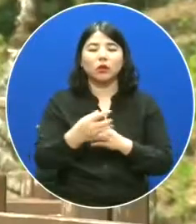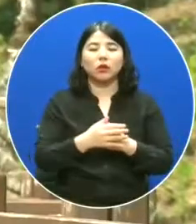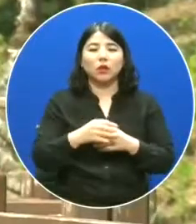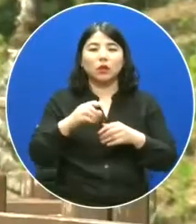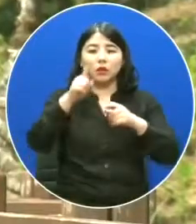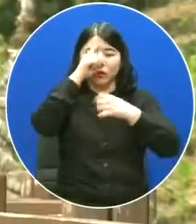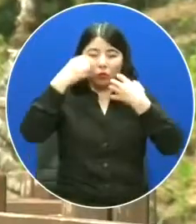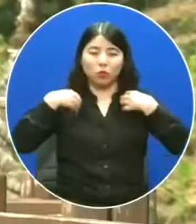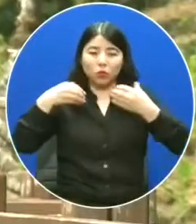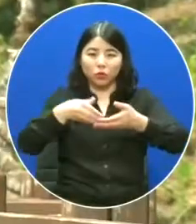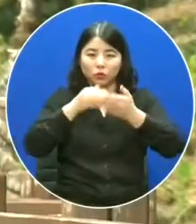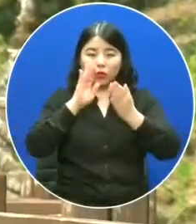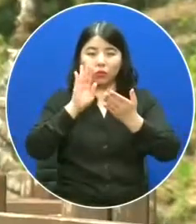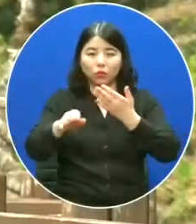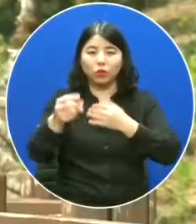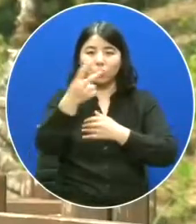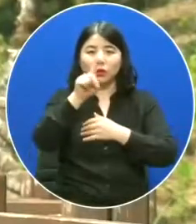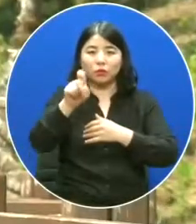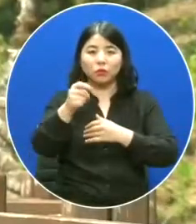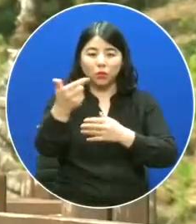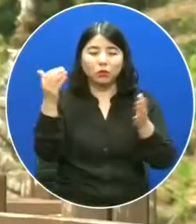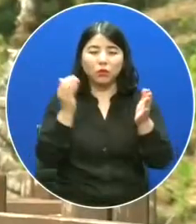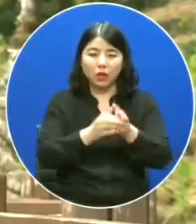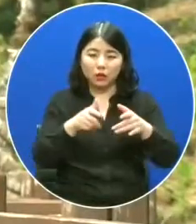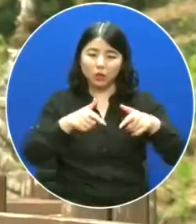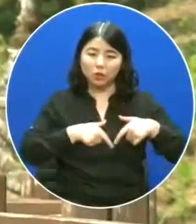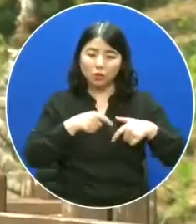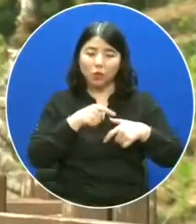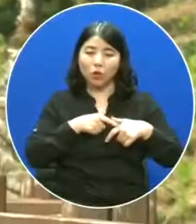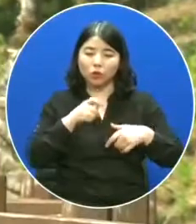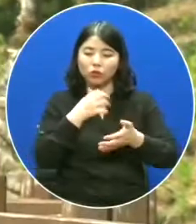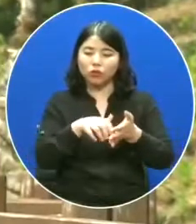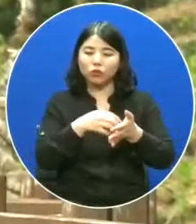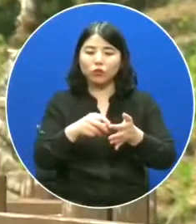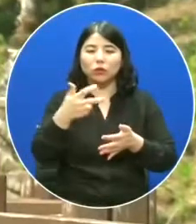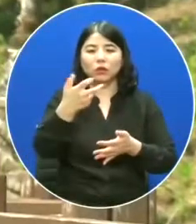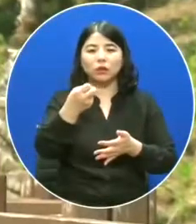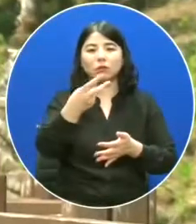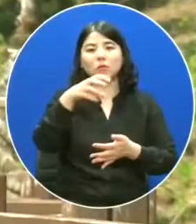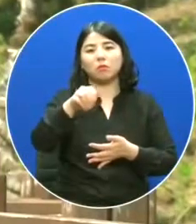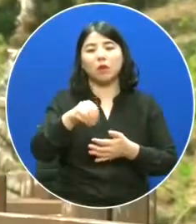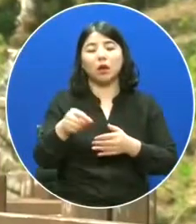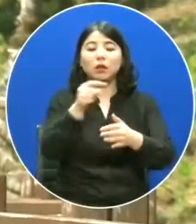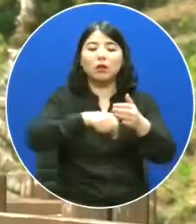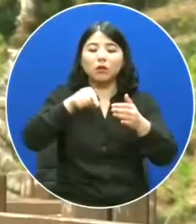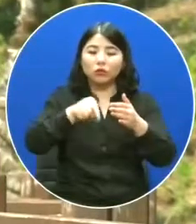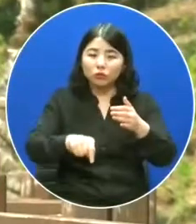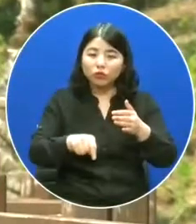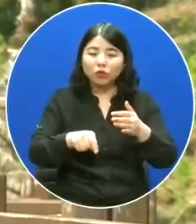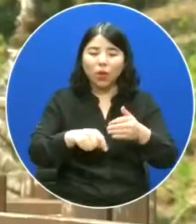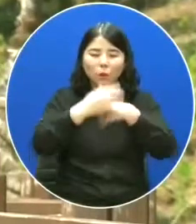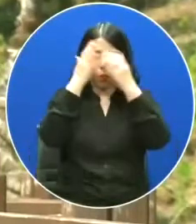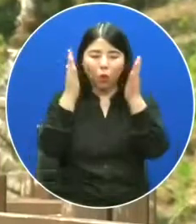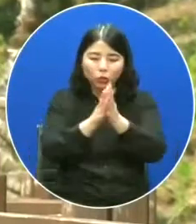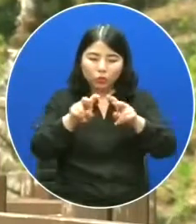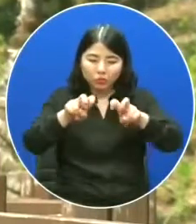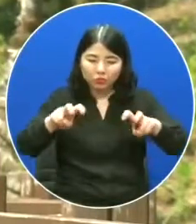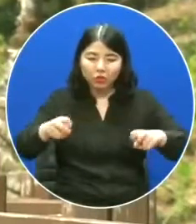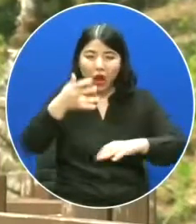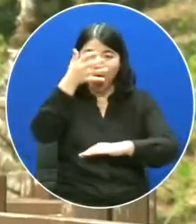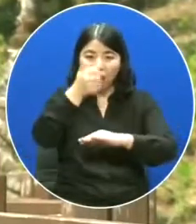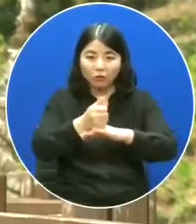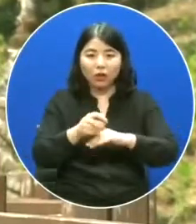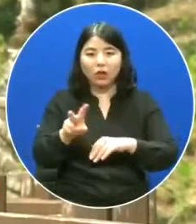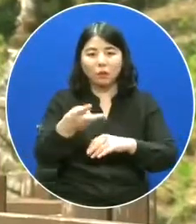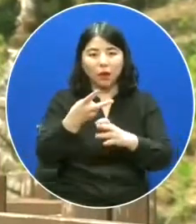이후에 2016년까지 대한민국이 수여한 서훈 건수는 72만 건에 이릅니다. 이 72만 건을 모두